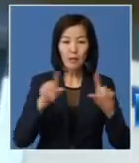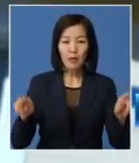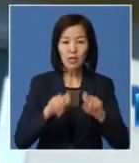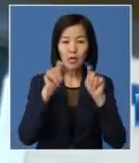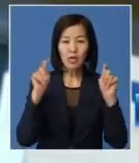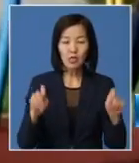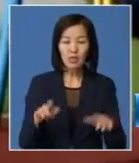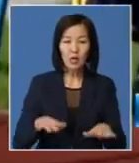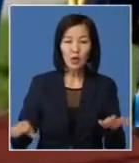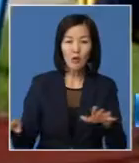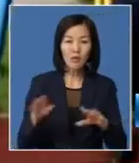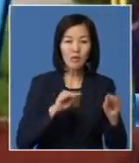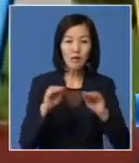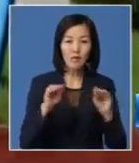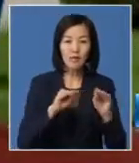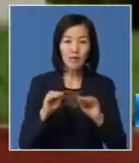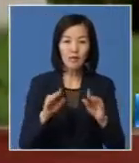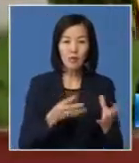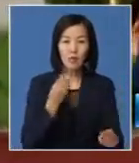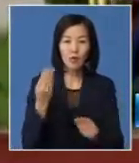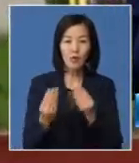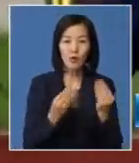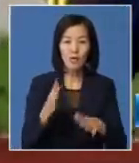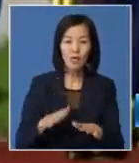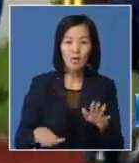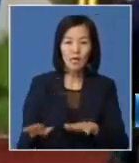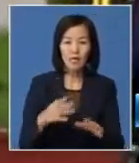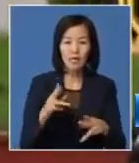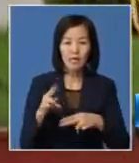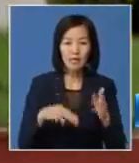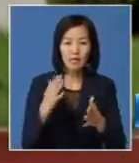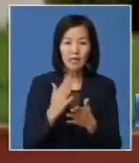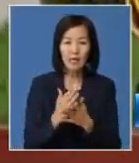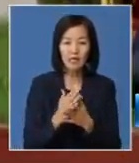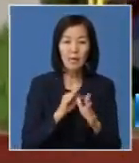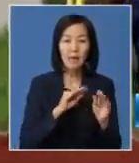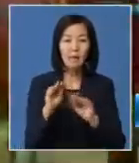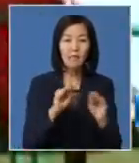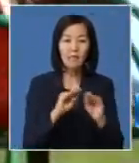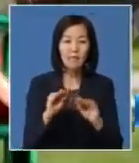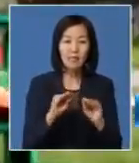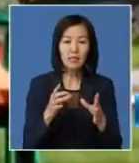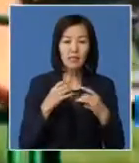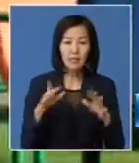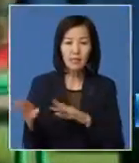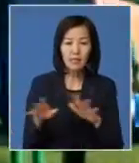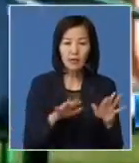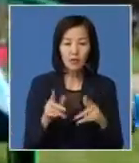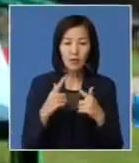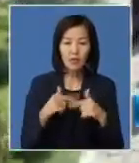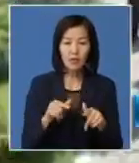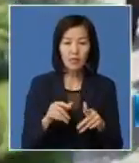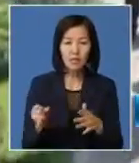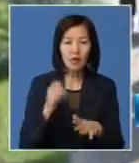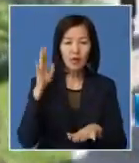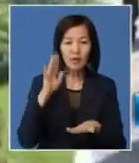ғимарат. Ауласы абаттандырылып, айнала ойын алаңдары жасалған. Қолданысқа берілуіне орай безендіріліп, салтанатта шара ұйымдастырылды. Оған аудан